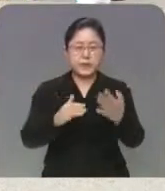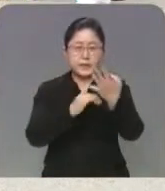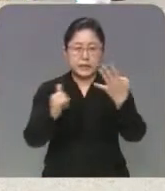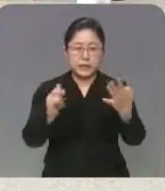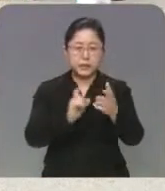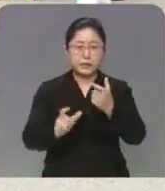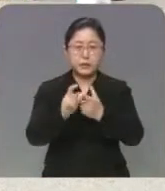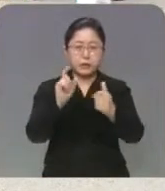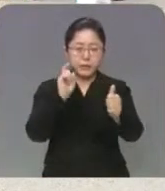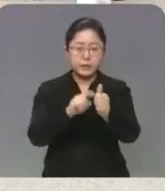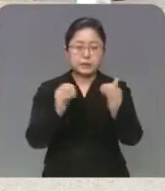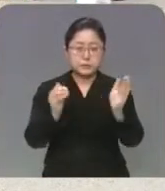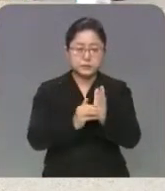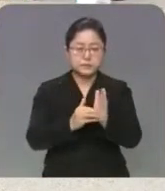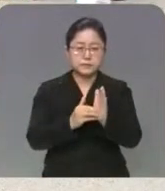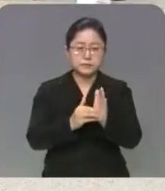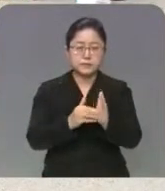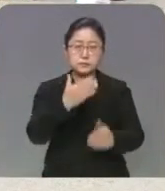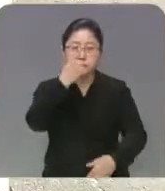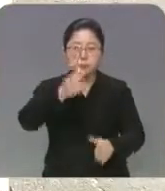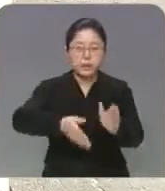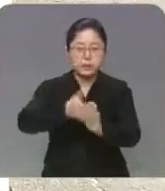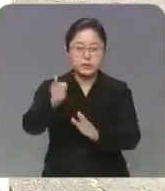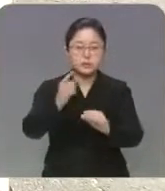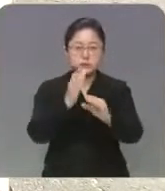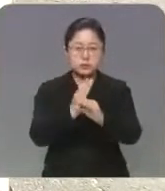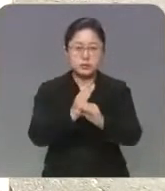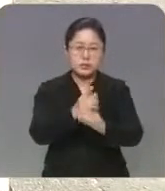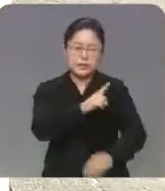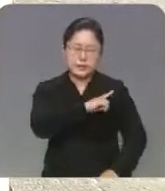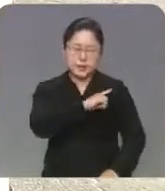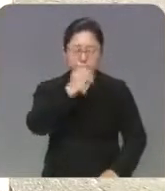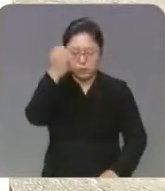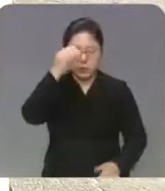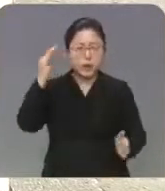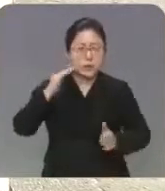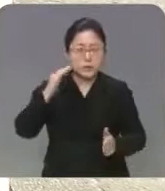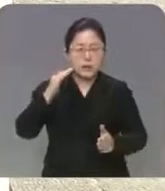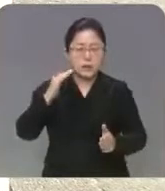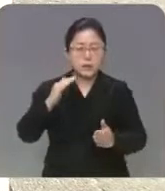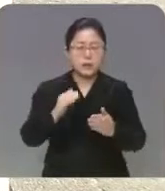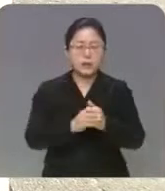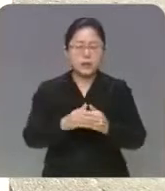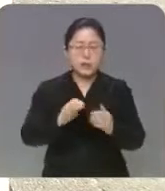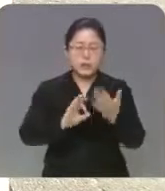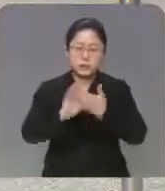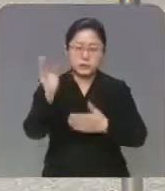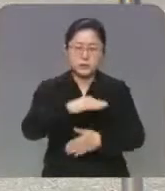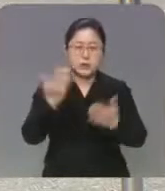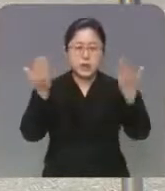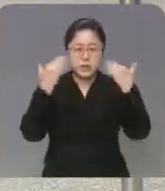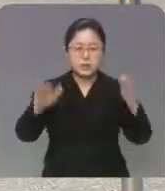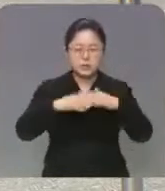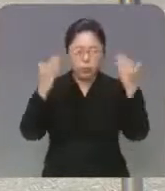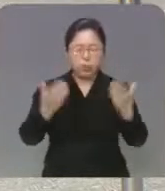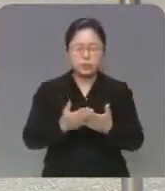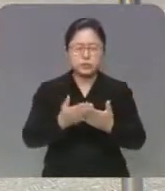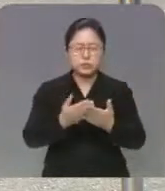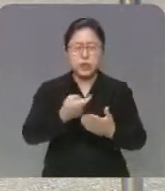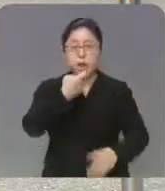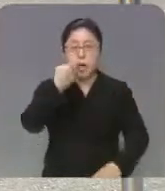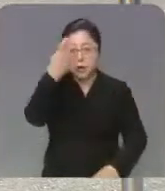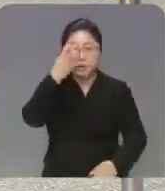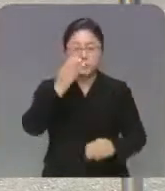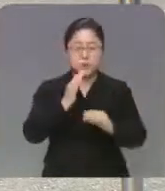추가로 확진 판정을 받았는데요. 순천시는 이 가운데 제1고 학생 1명이 포함돼 오전부터 해당 학교 학생 전체를 대상으로